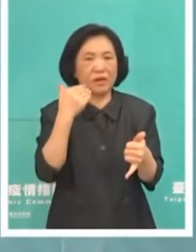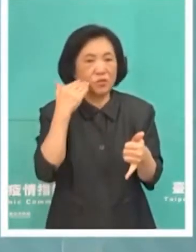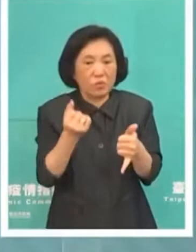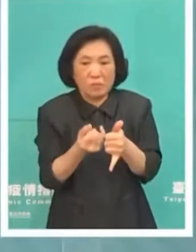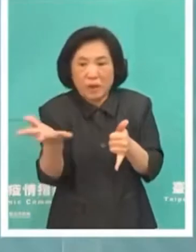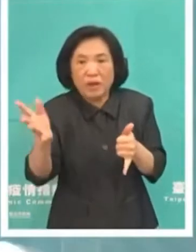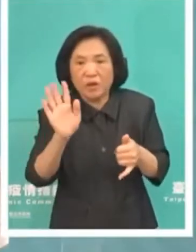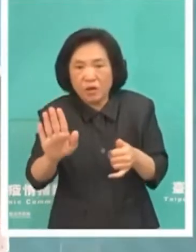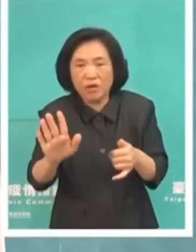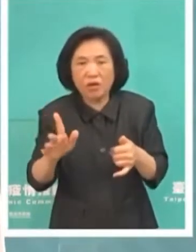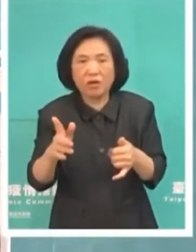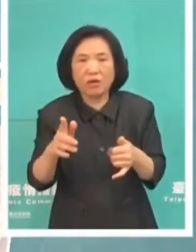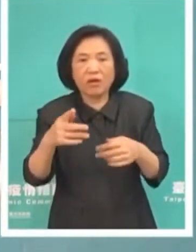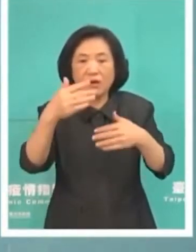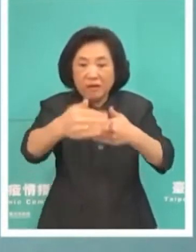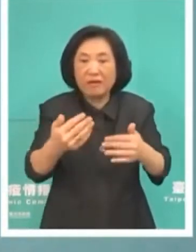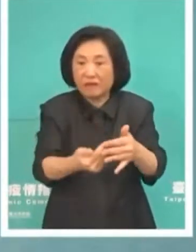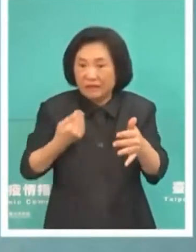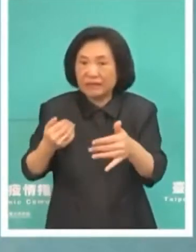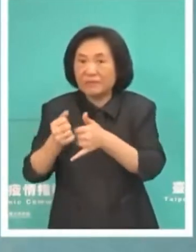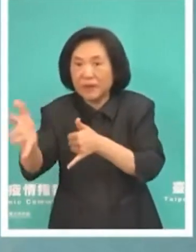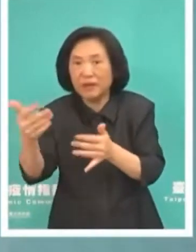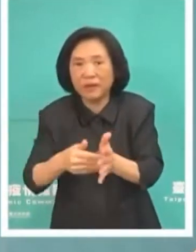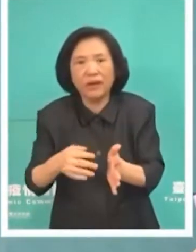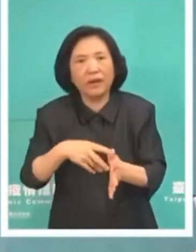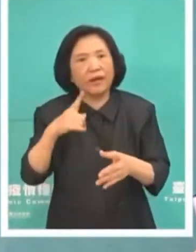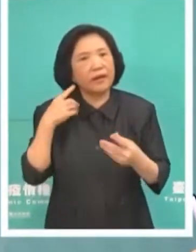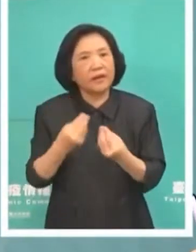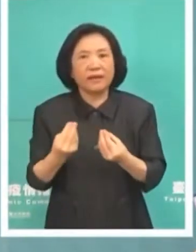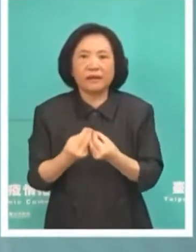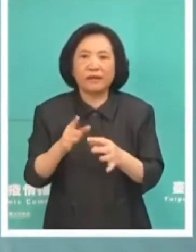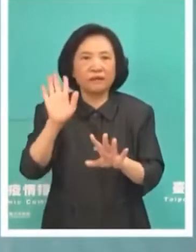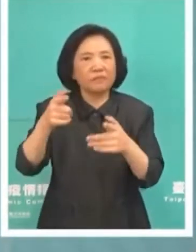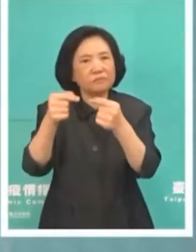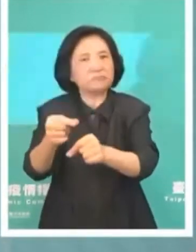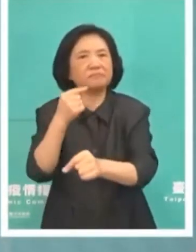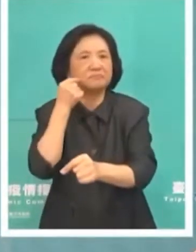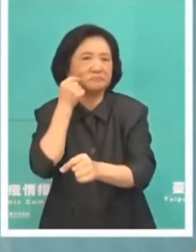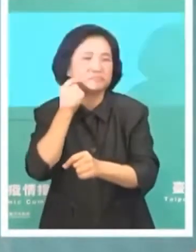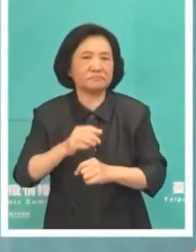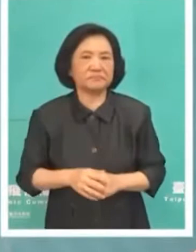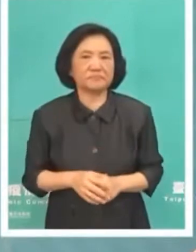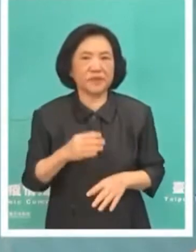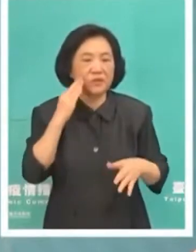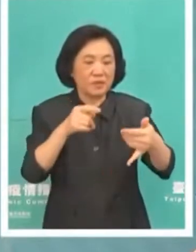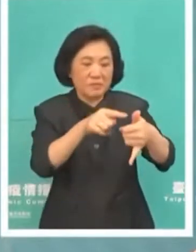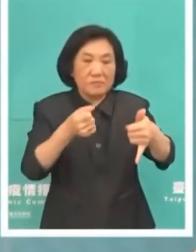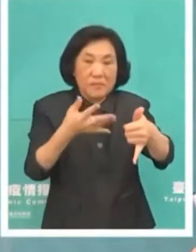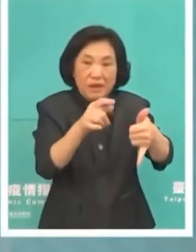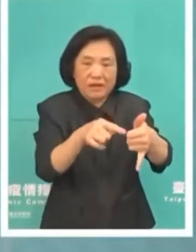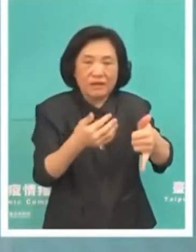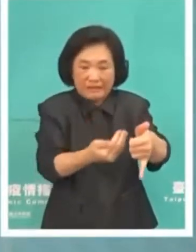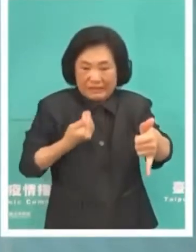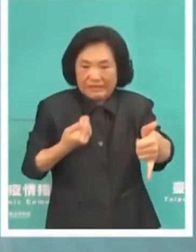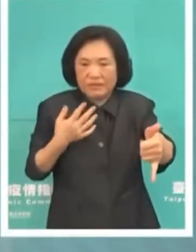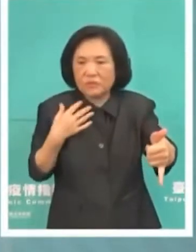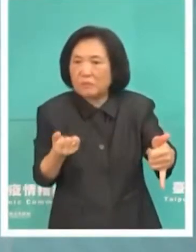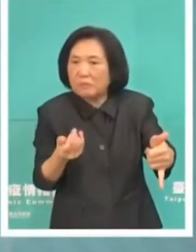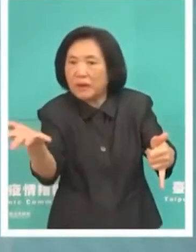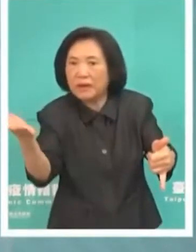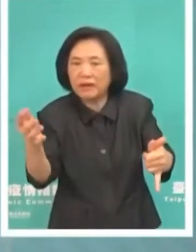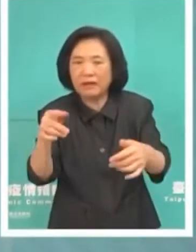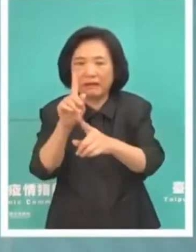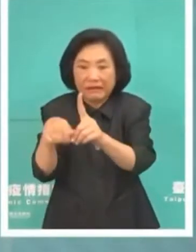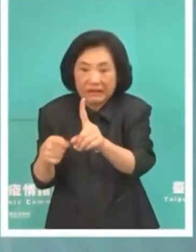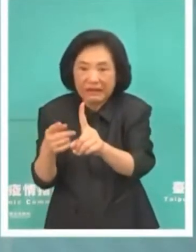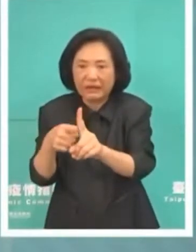就很难解决。所以目前我们现在发现大概每一个确诊者在被封锁之前还传染快一个人了，大概就一